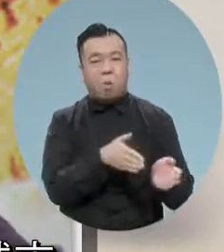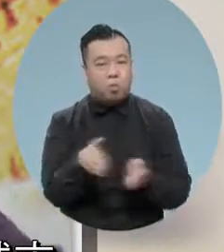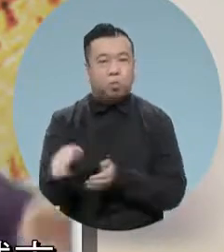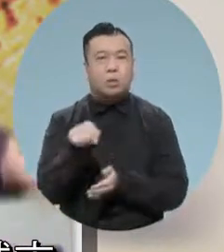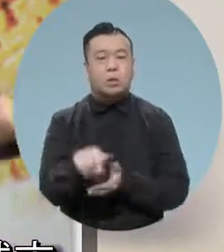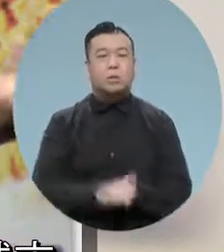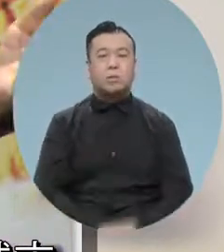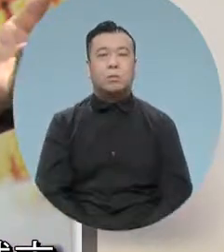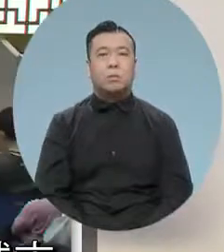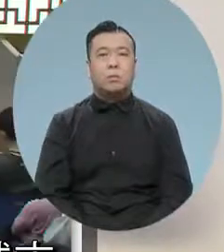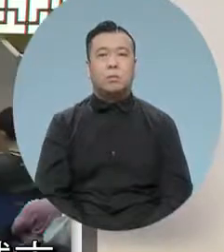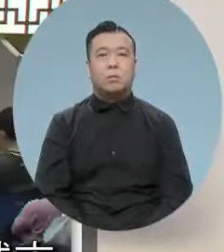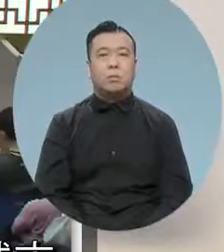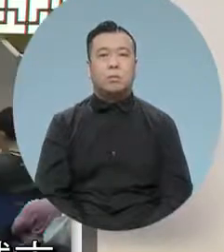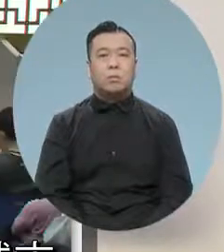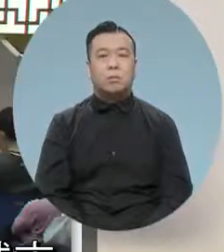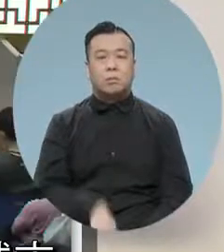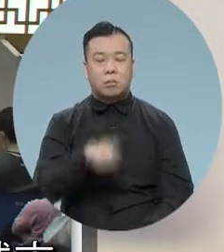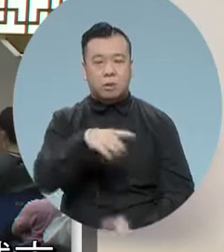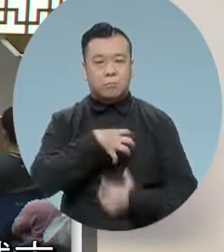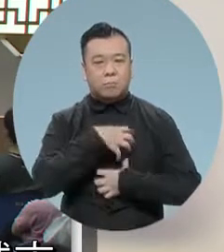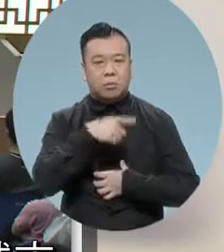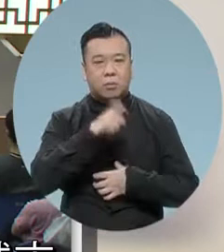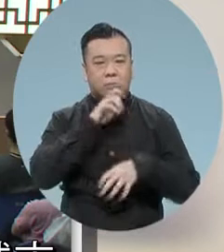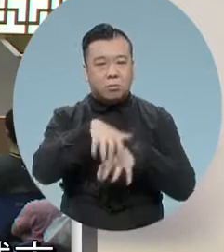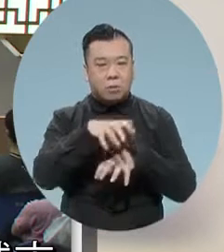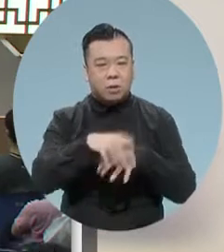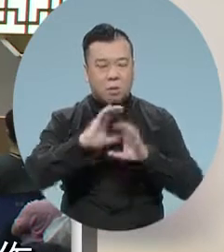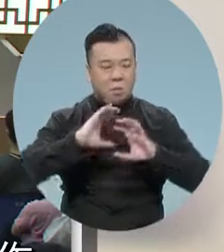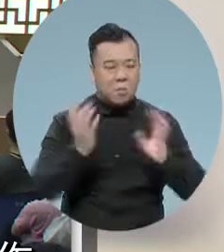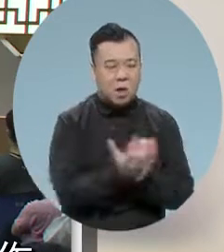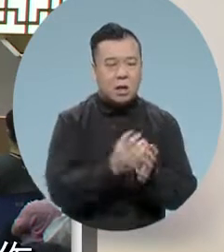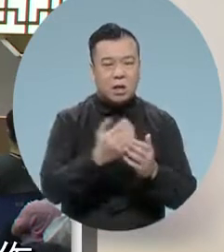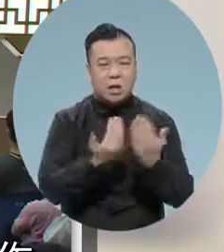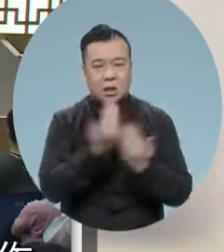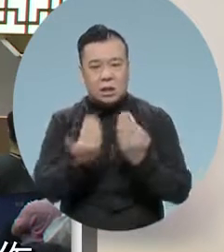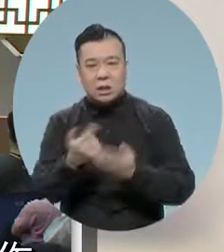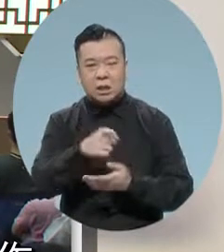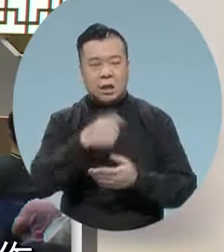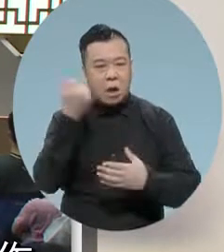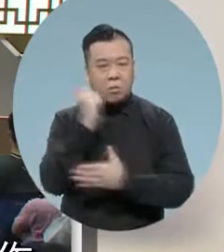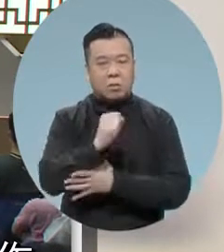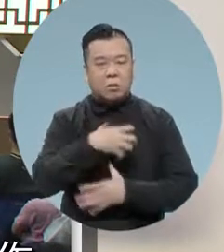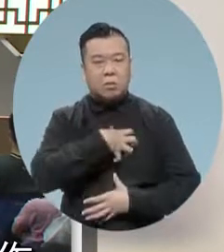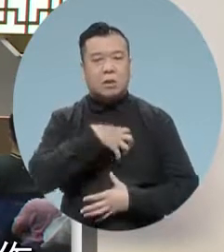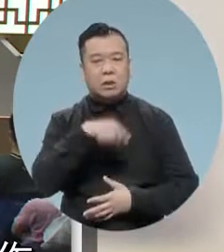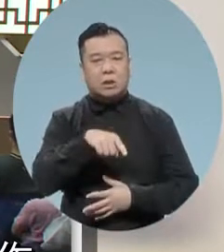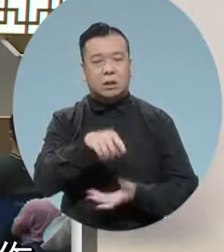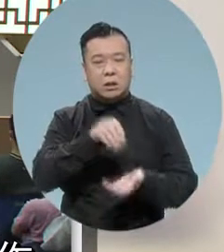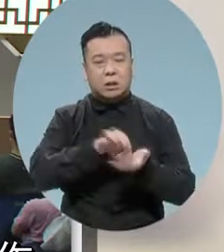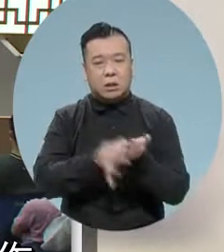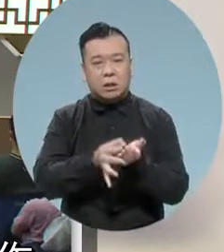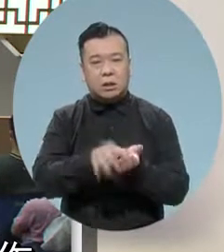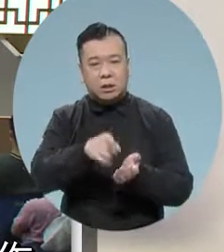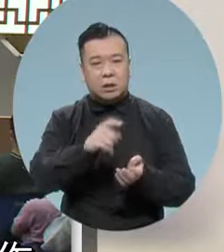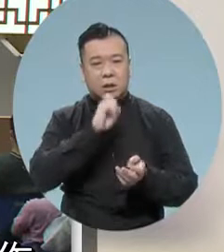面，無論體驗農村包圍城市，體驗這個革命的基地，體